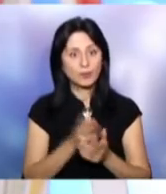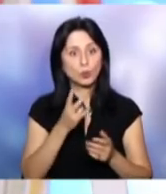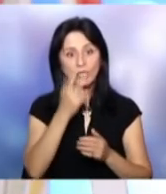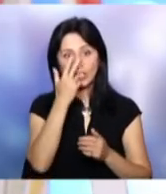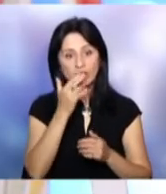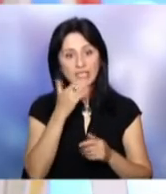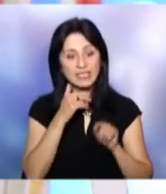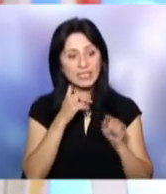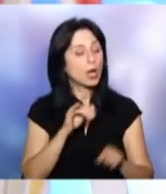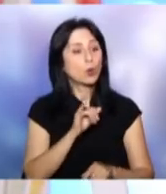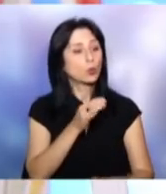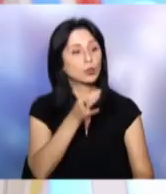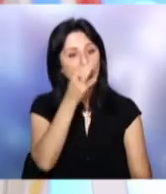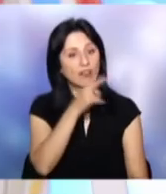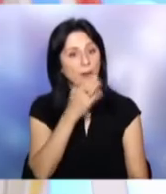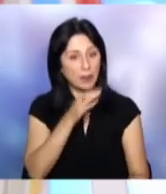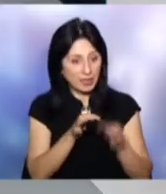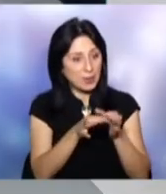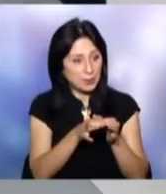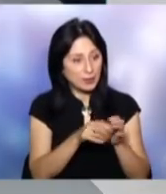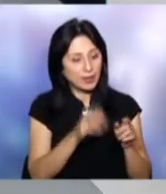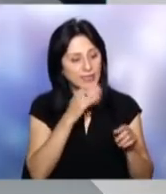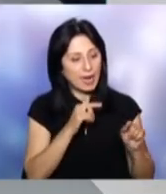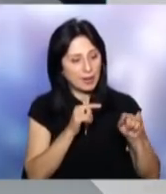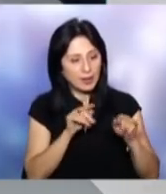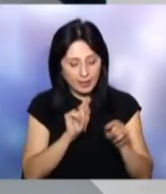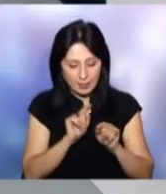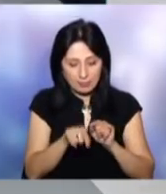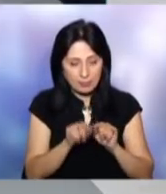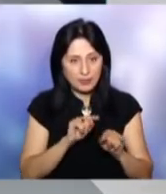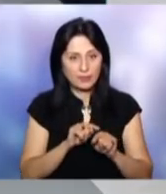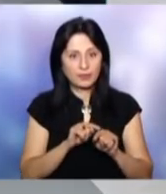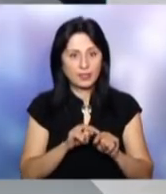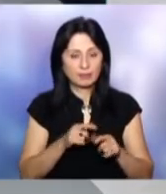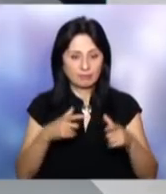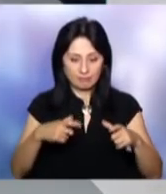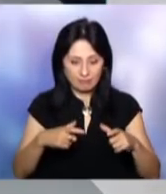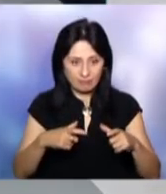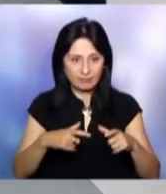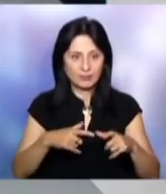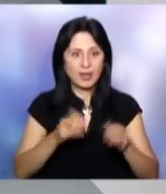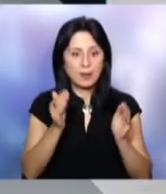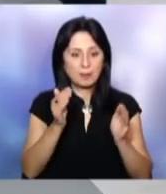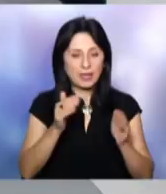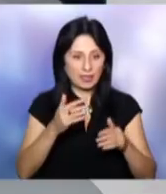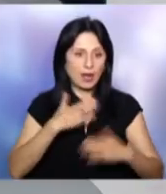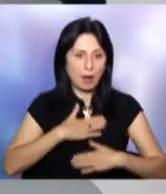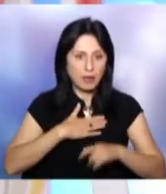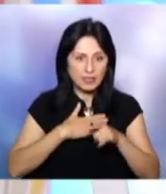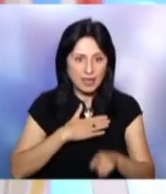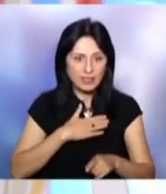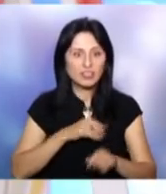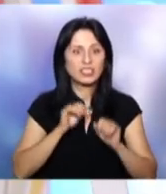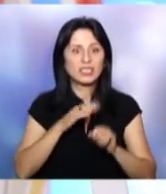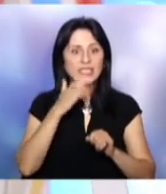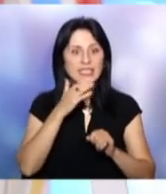შევაჩვიოთ წყალი იქ, სადაც წყალი პატარაა და სრულად არ არის საშიში. მაგალითად ჯამში, მაგალითად პატარა აუზში, მაგალითად იქ სადაც